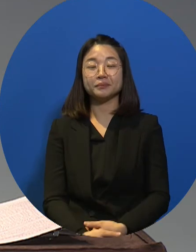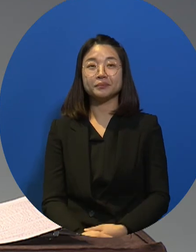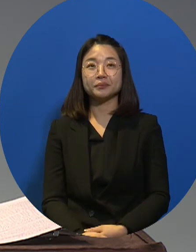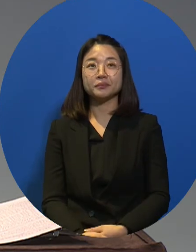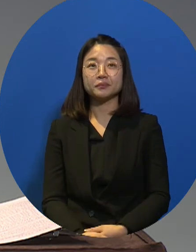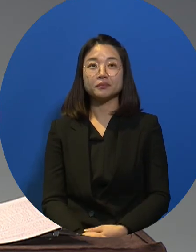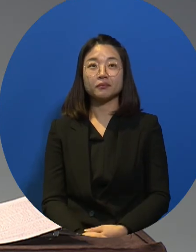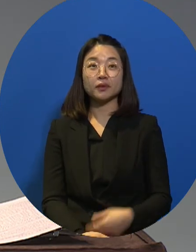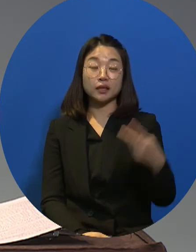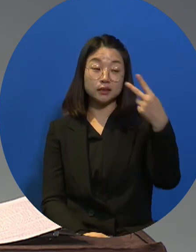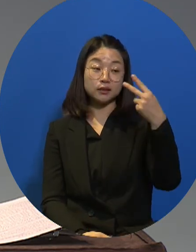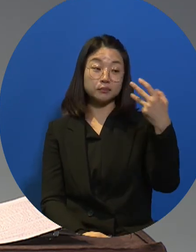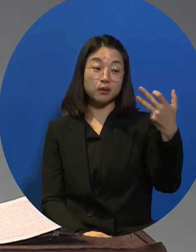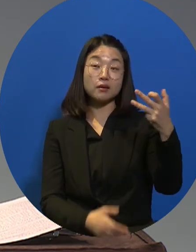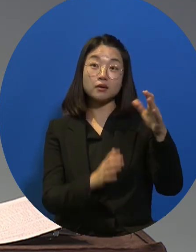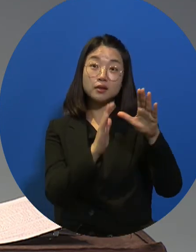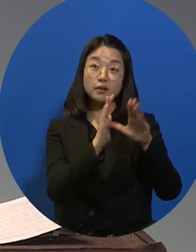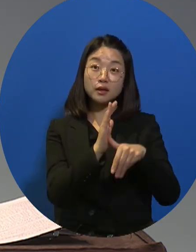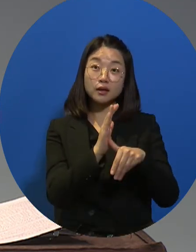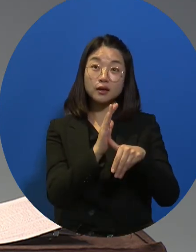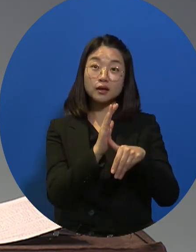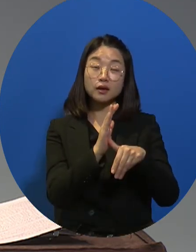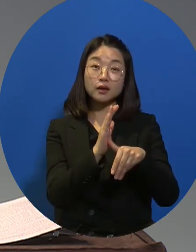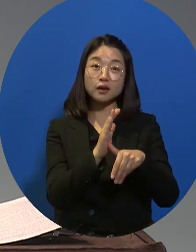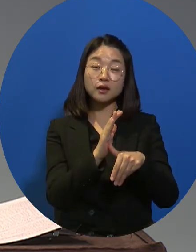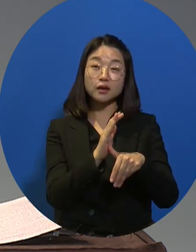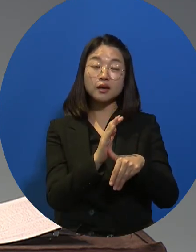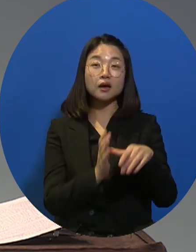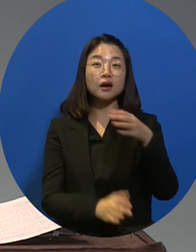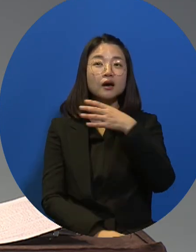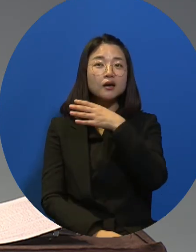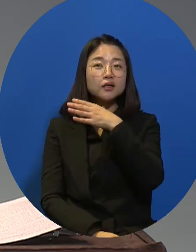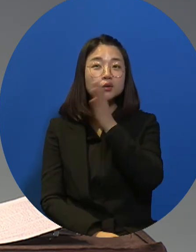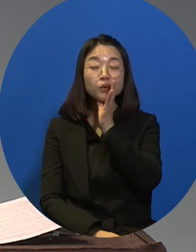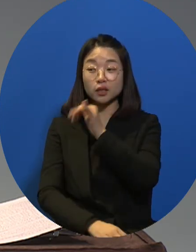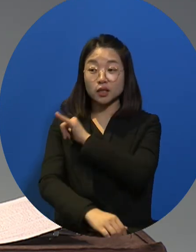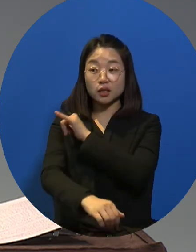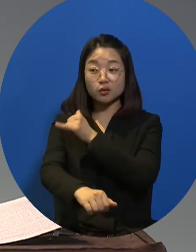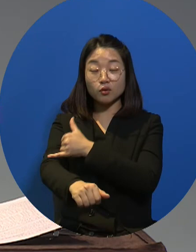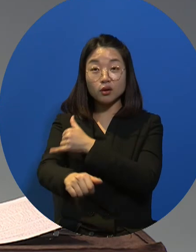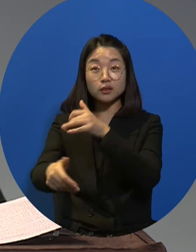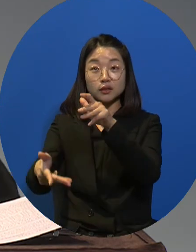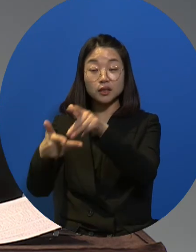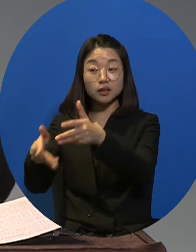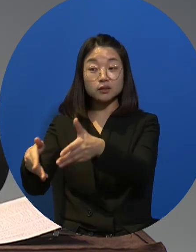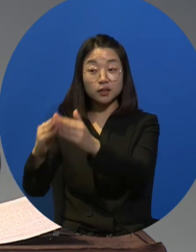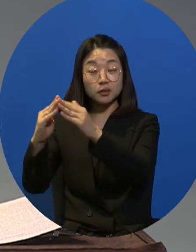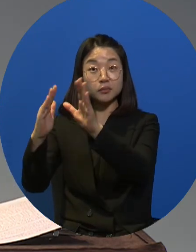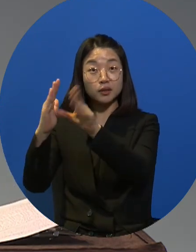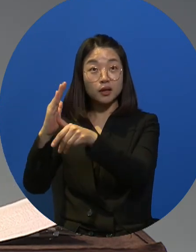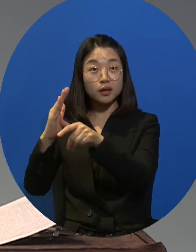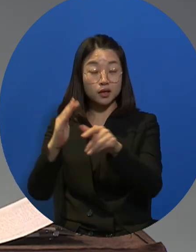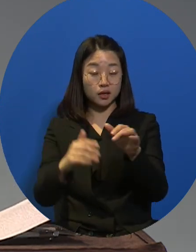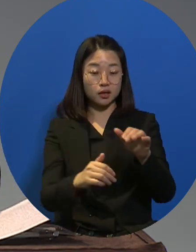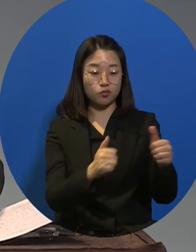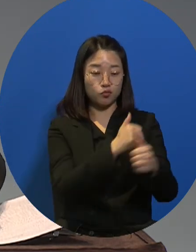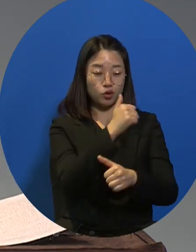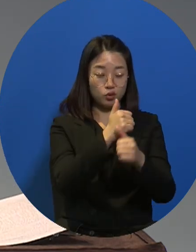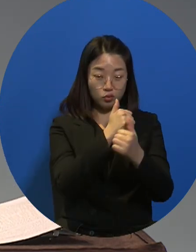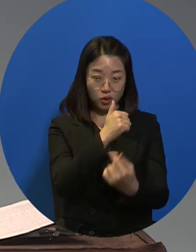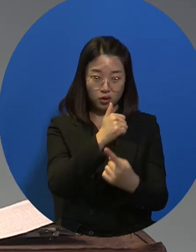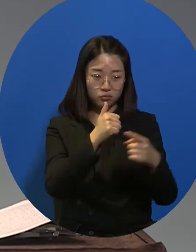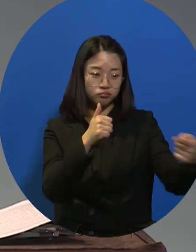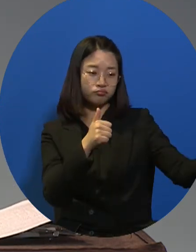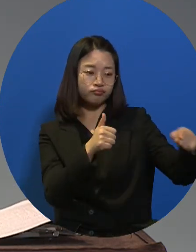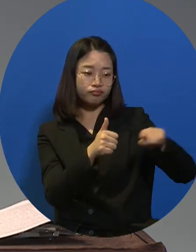실제로 2018년에 그 아셈 노인인권정책센터 설립 시에 위원회 산하기구로 두려고 했는데